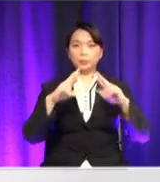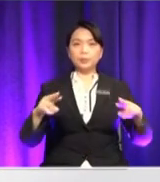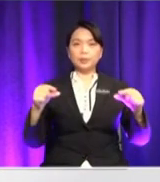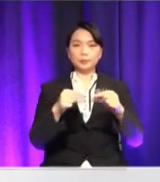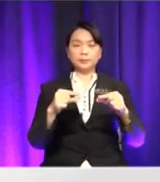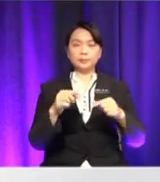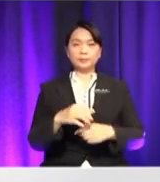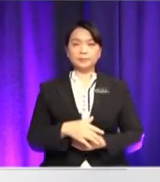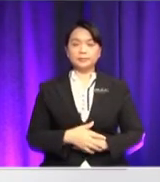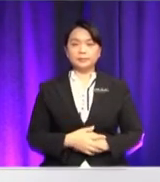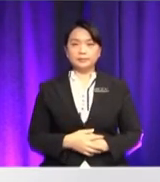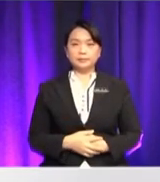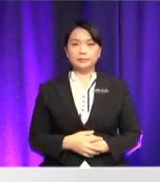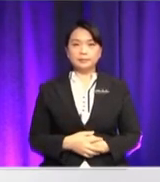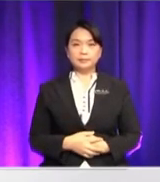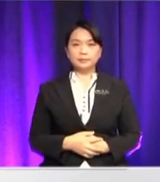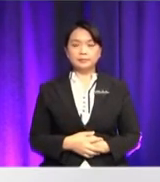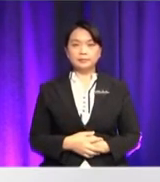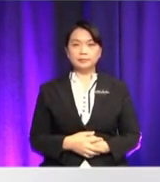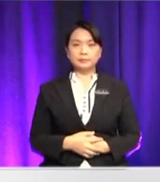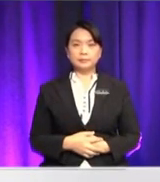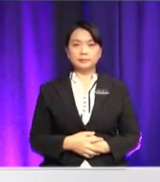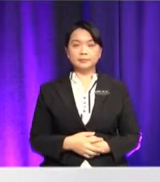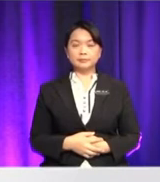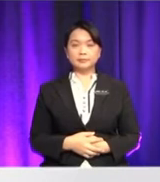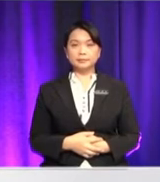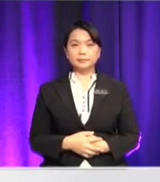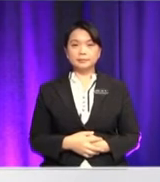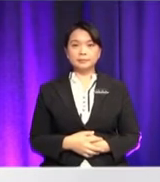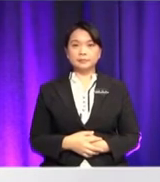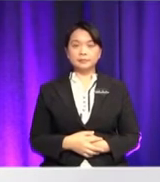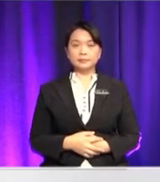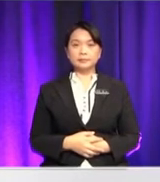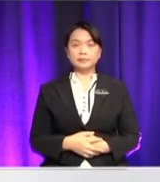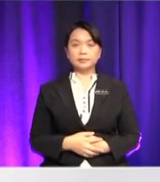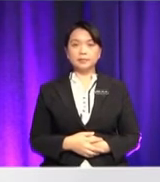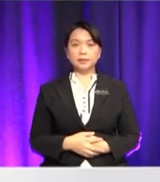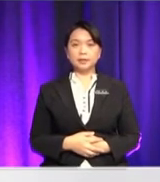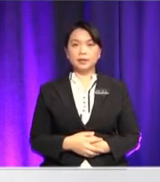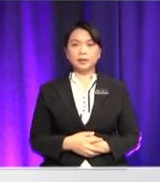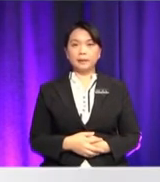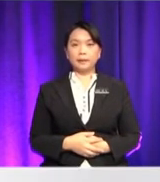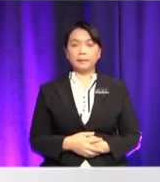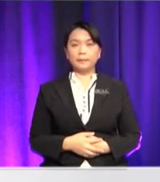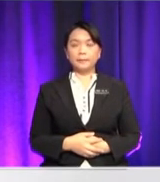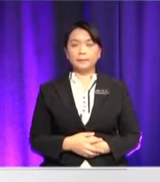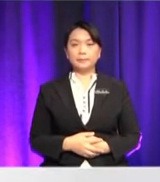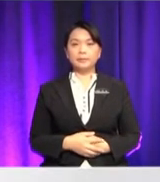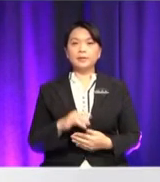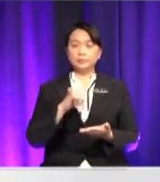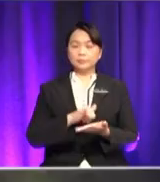hubungan antara tedeng layadan limason namanya diberi limas Belanda Oke